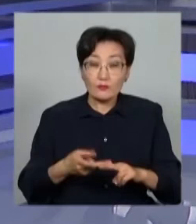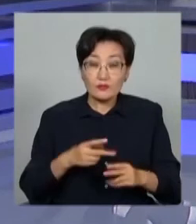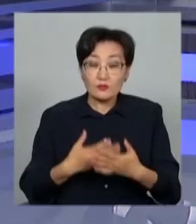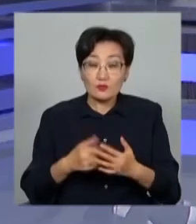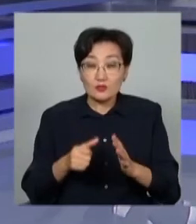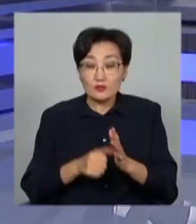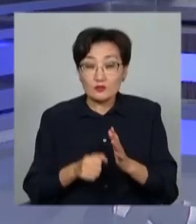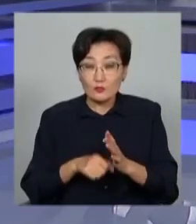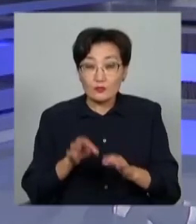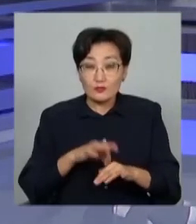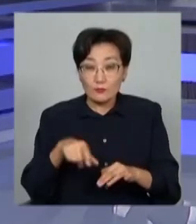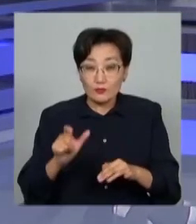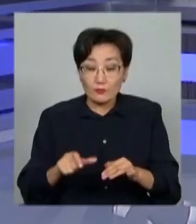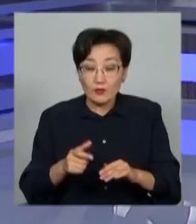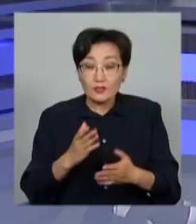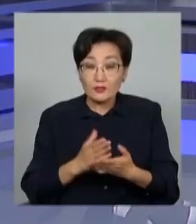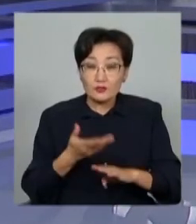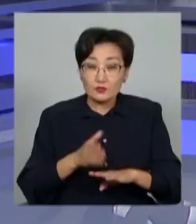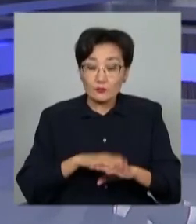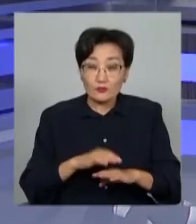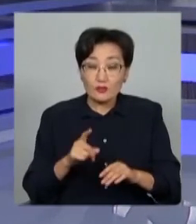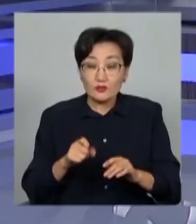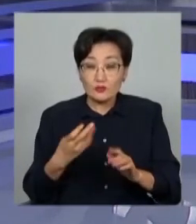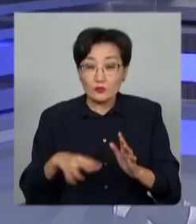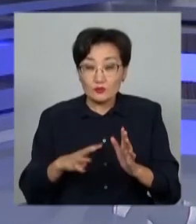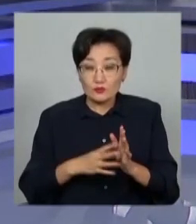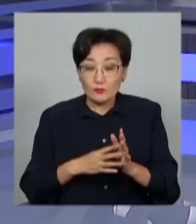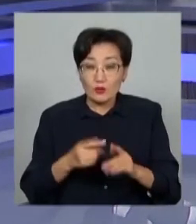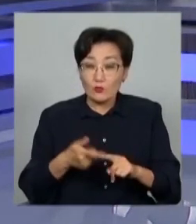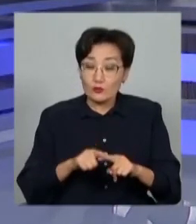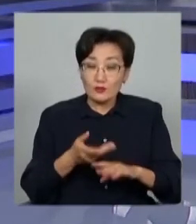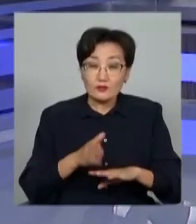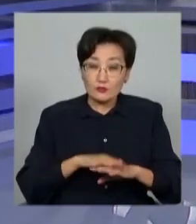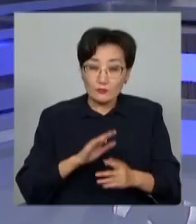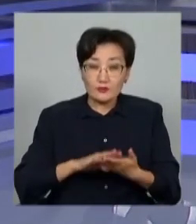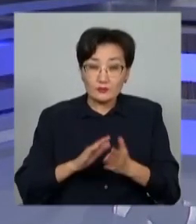шестьсот больных находятся в тяжелом еще 149 в крайне тяжелом состоянии